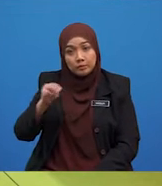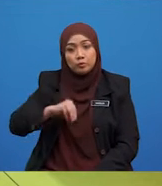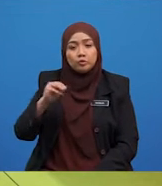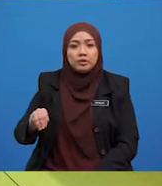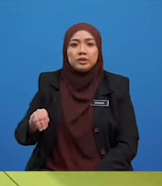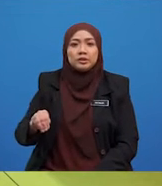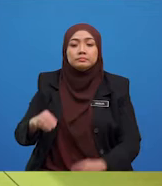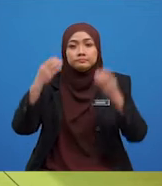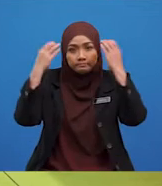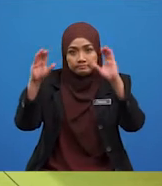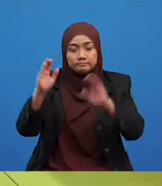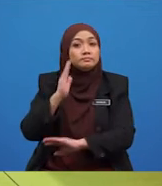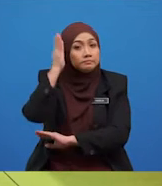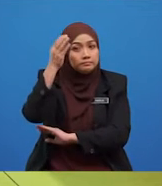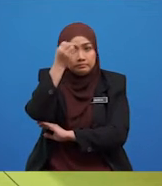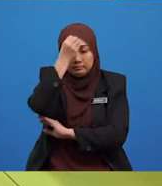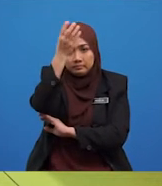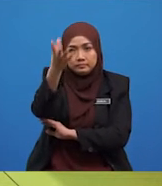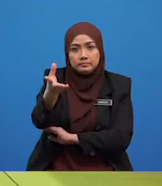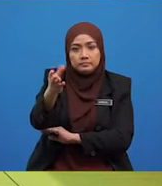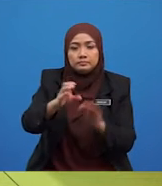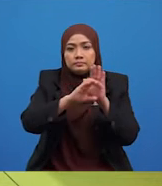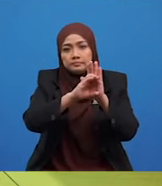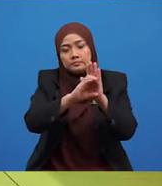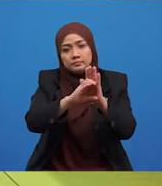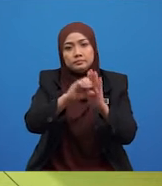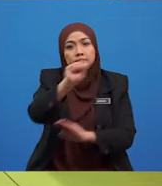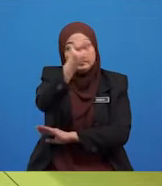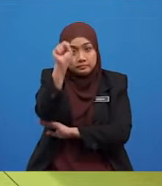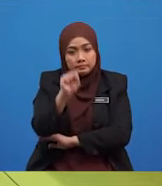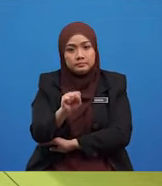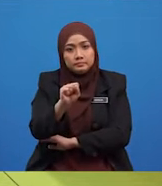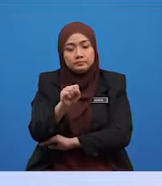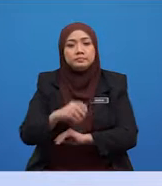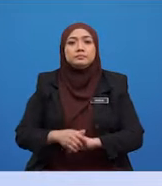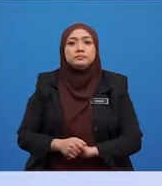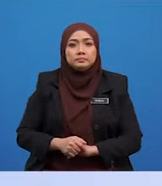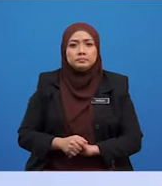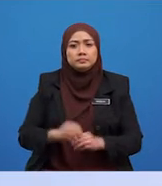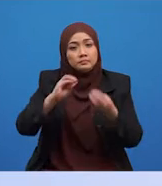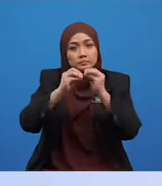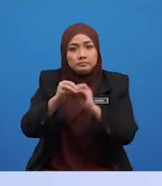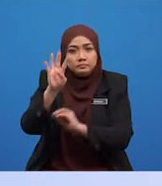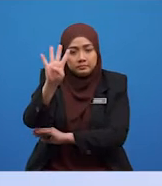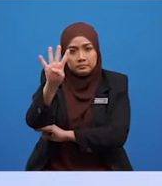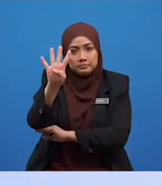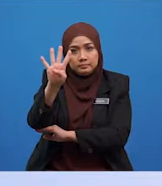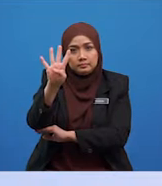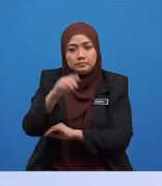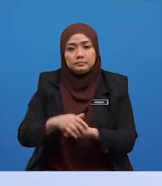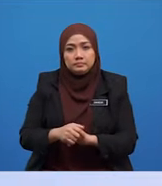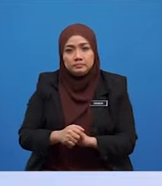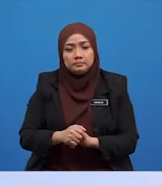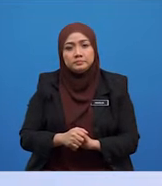Murid-murid, cikgu akan menerangkan contoh soalan seterusnya. Mari kita sama-sama